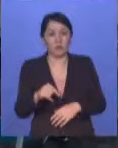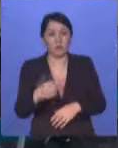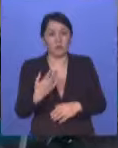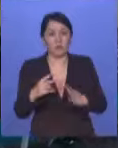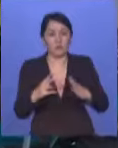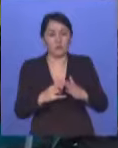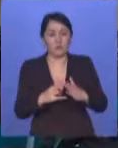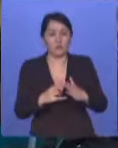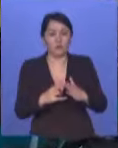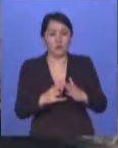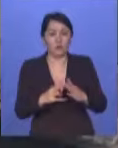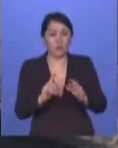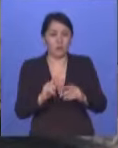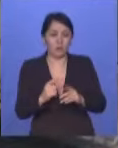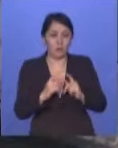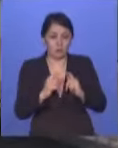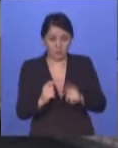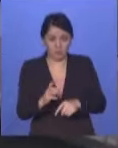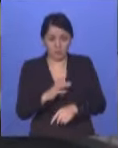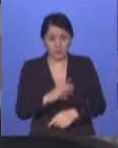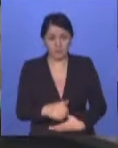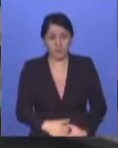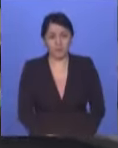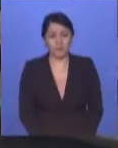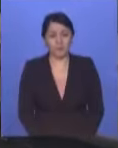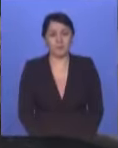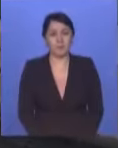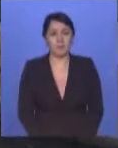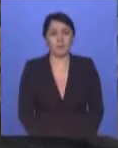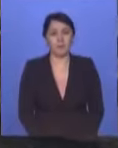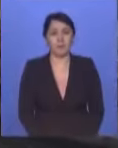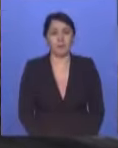жилье уже сдали в эксплуатацию. Камиля Хамидуллина, Дамир Искендиров, служба новостей.